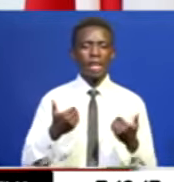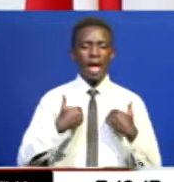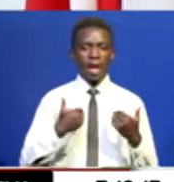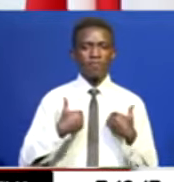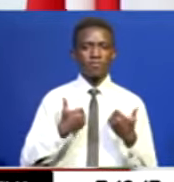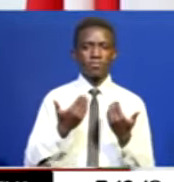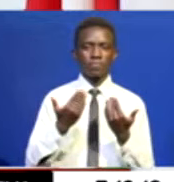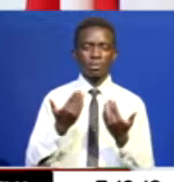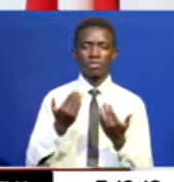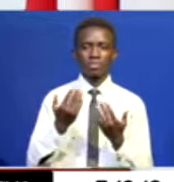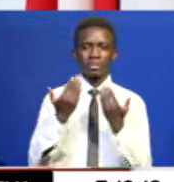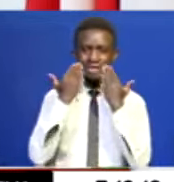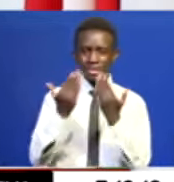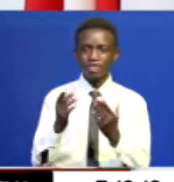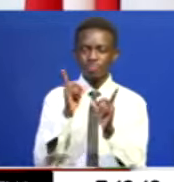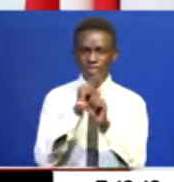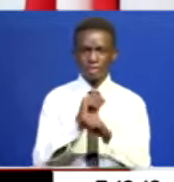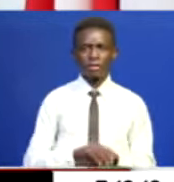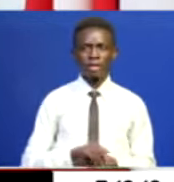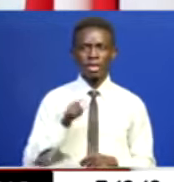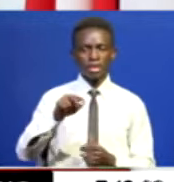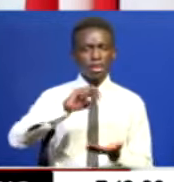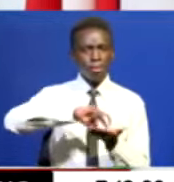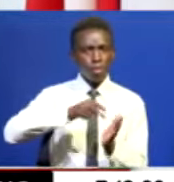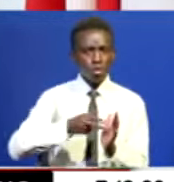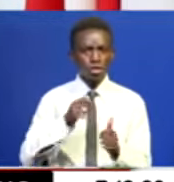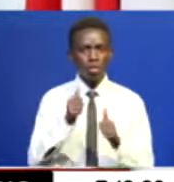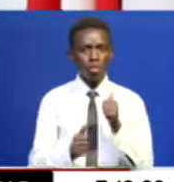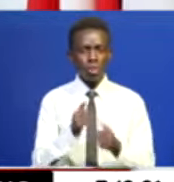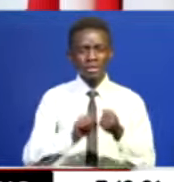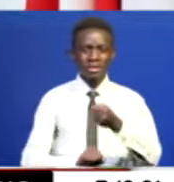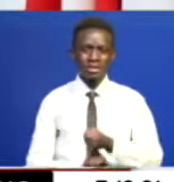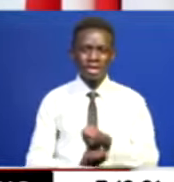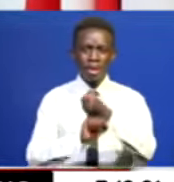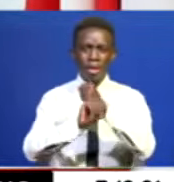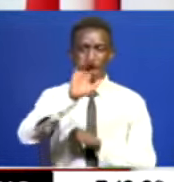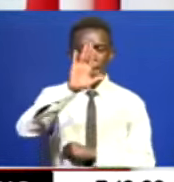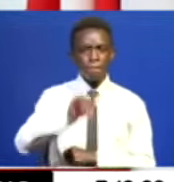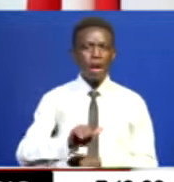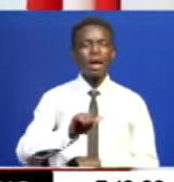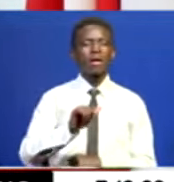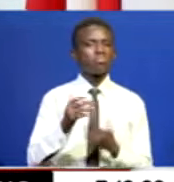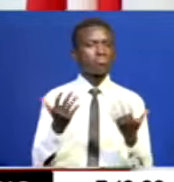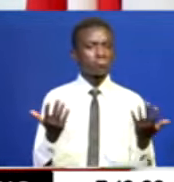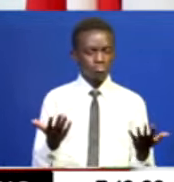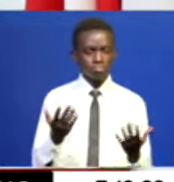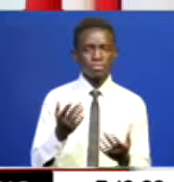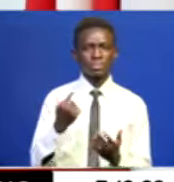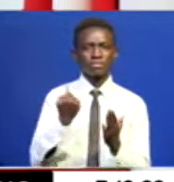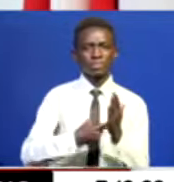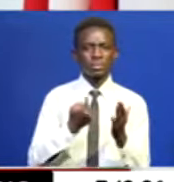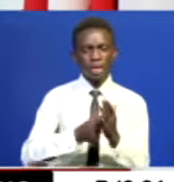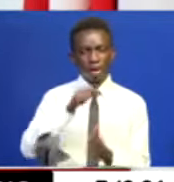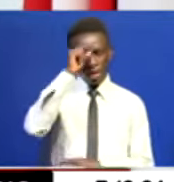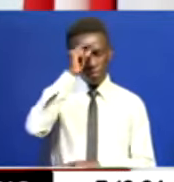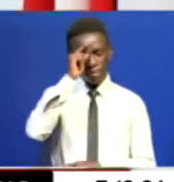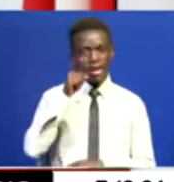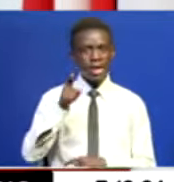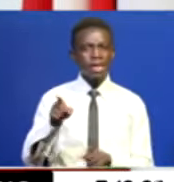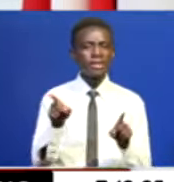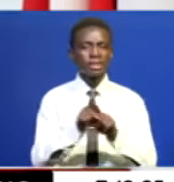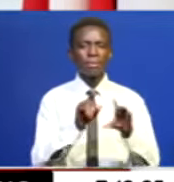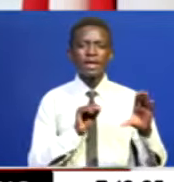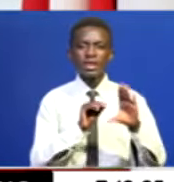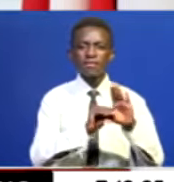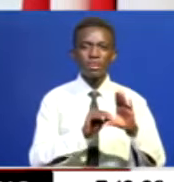project, which is supported by the British government, is a strategic investment for